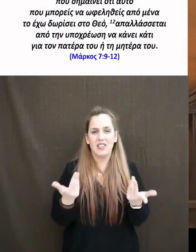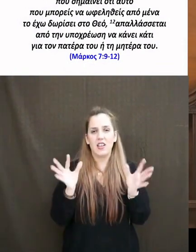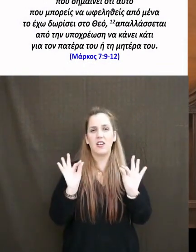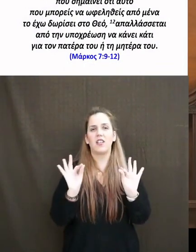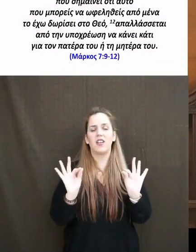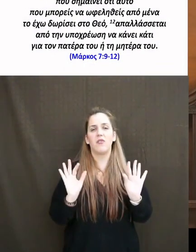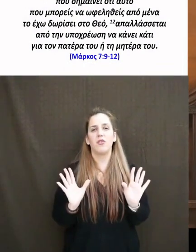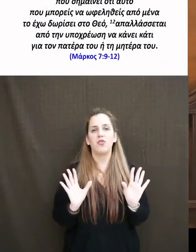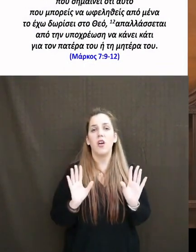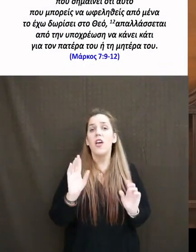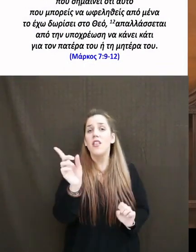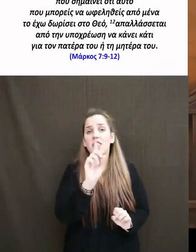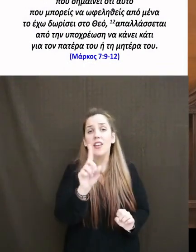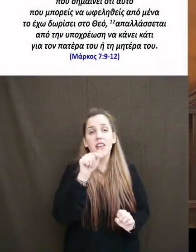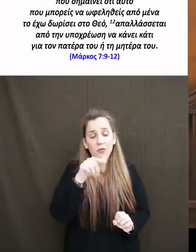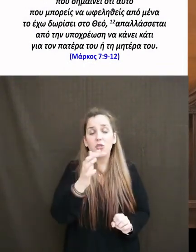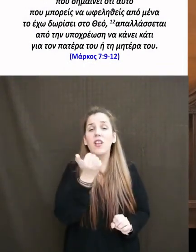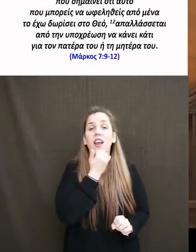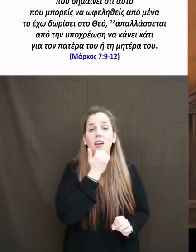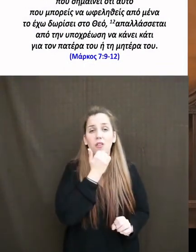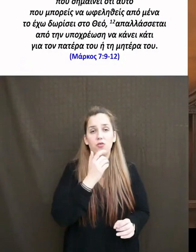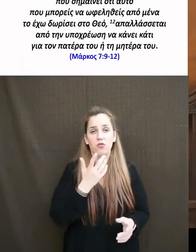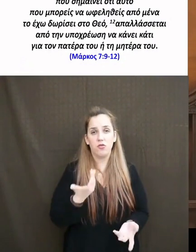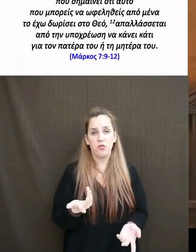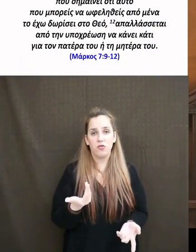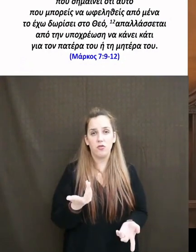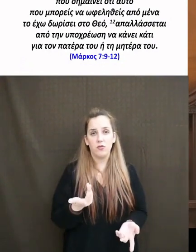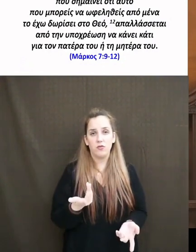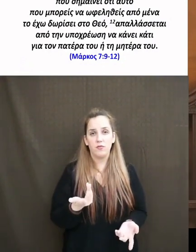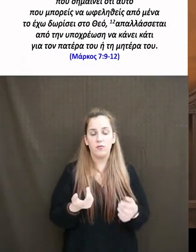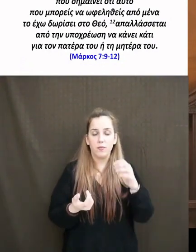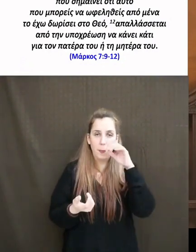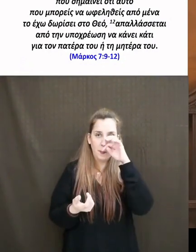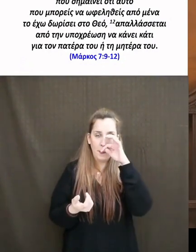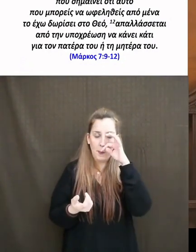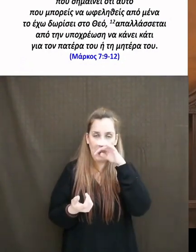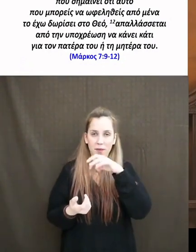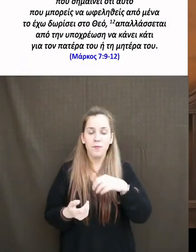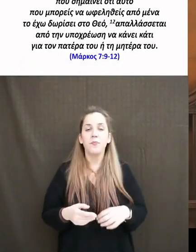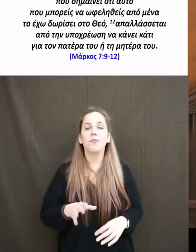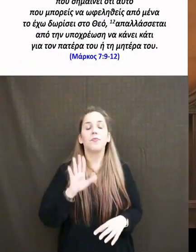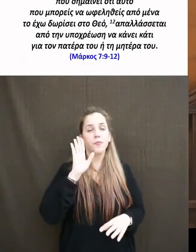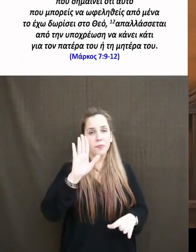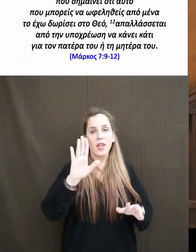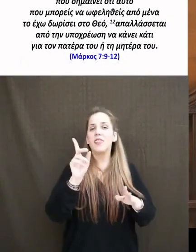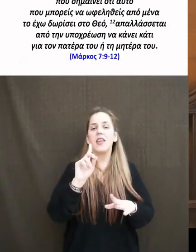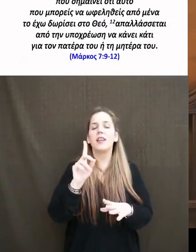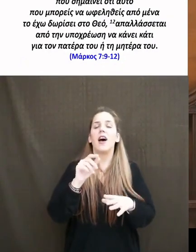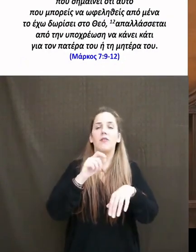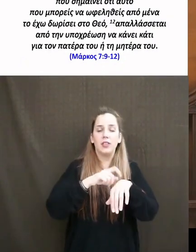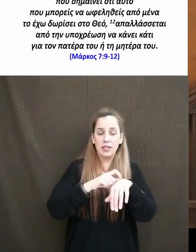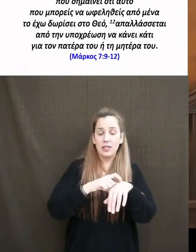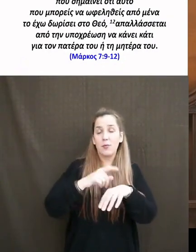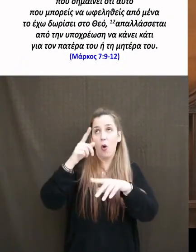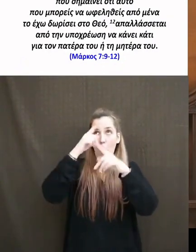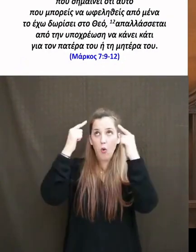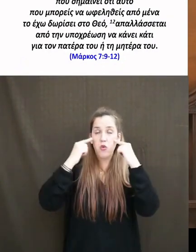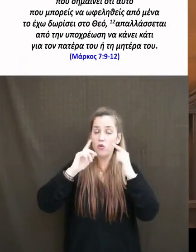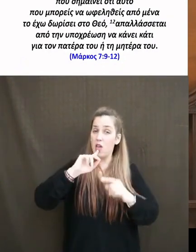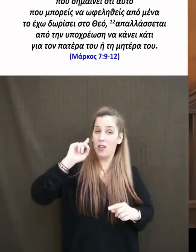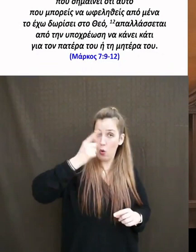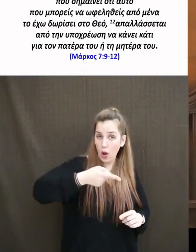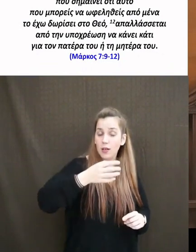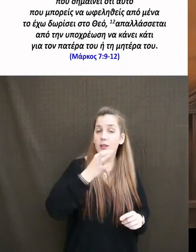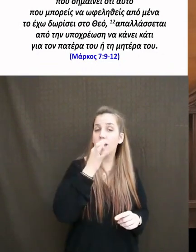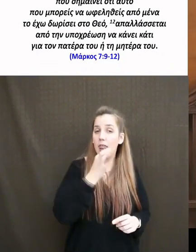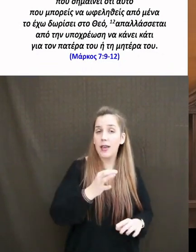αξιοποίησαν αυτή την παράδοση στο έπακρο. Δημιουργήσαν μια εξαίρεση στην εντολή του Θεού. Επέτρεψαν οι άνθρωποι να μην